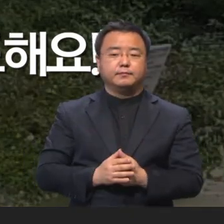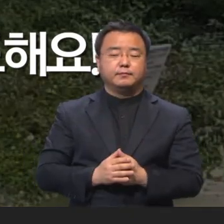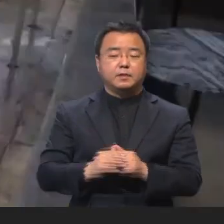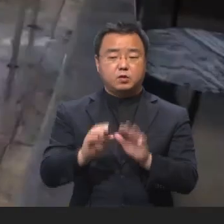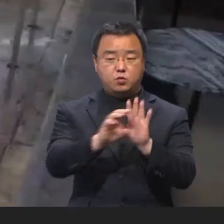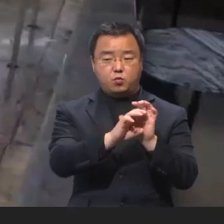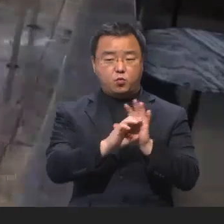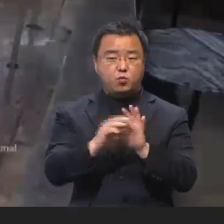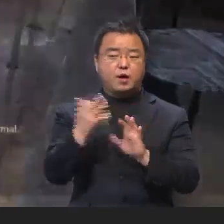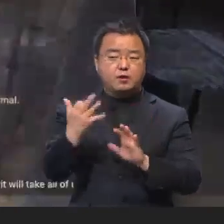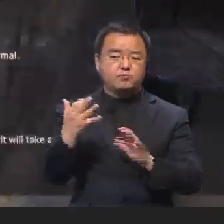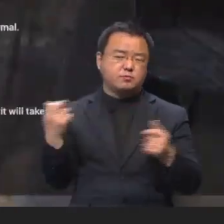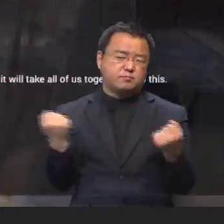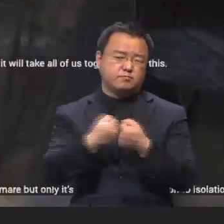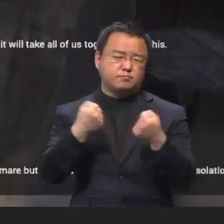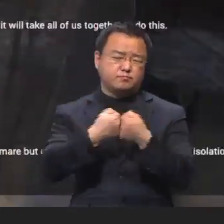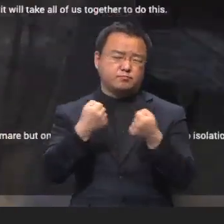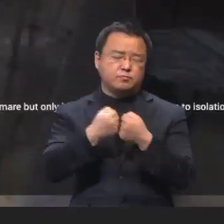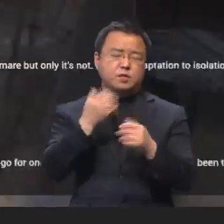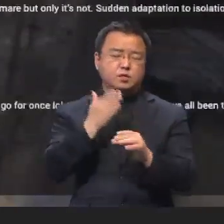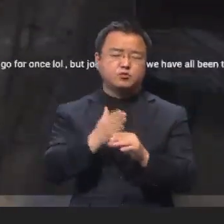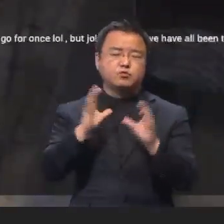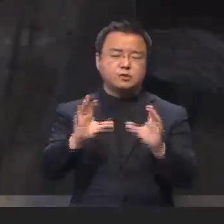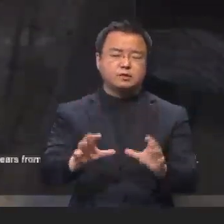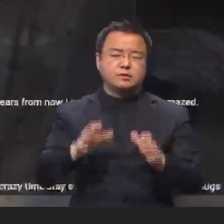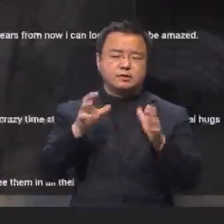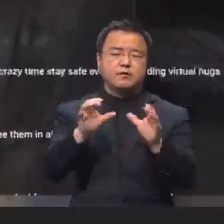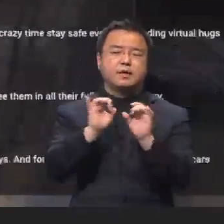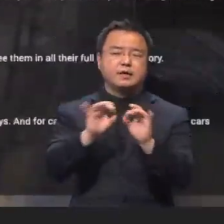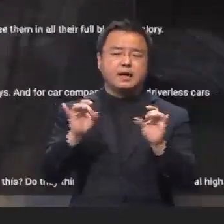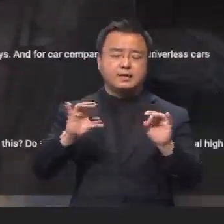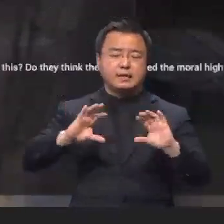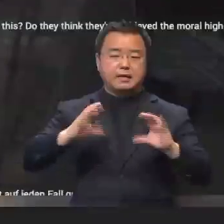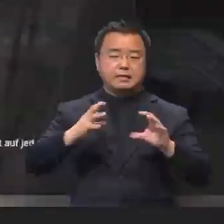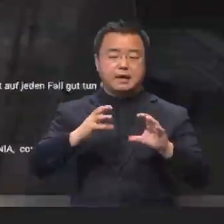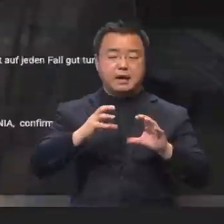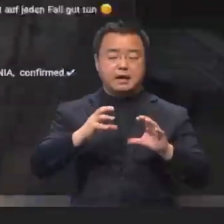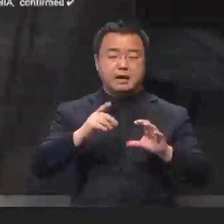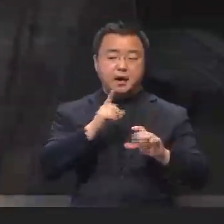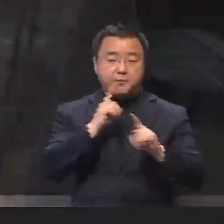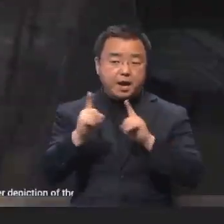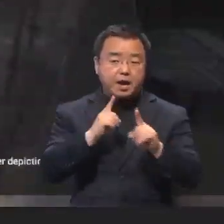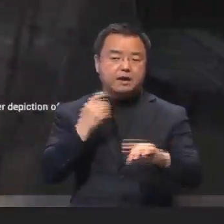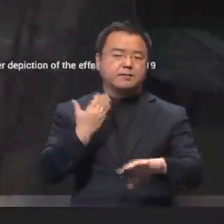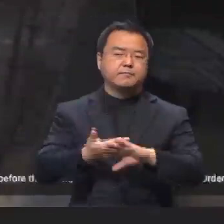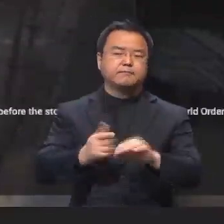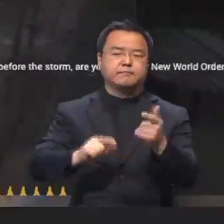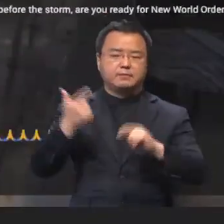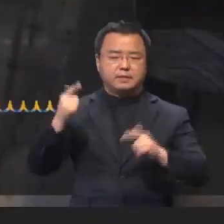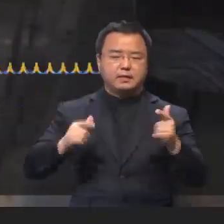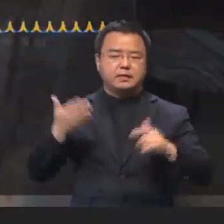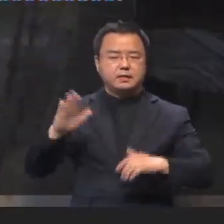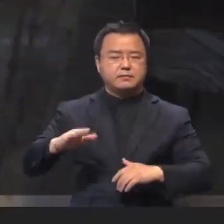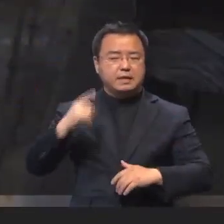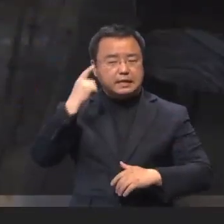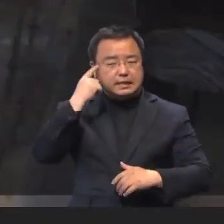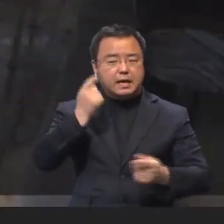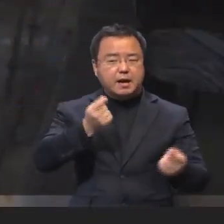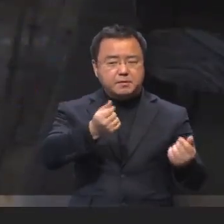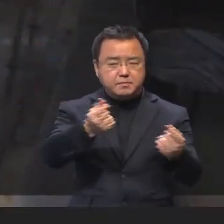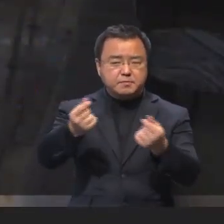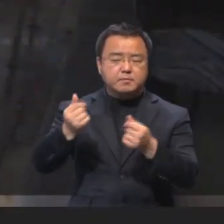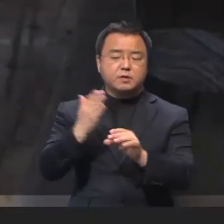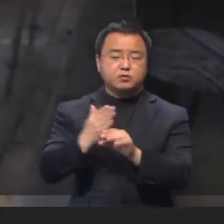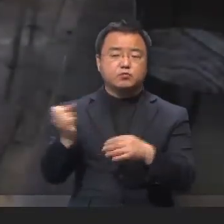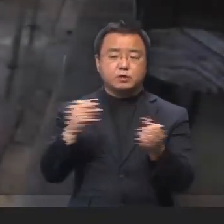코로나19와 싸우는 세계. 저마다 국적과 언어는 다르지만 비슷한 생각을 공유하며